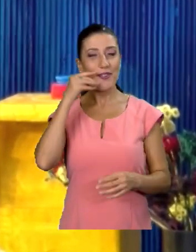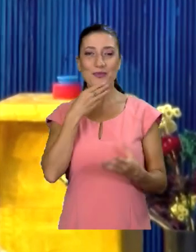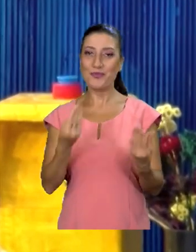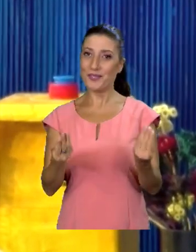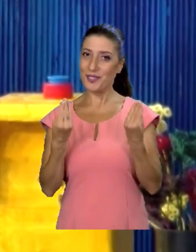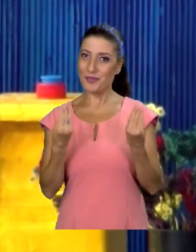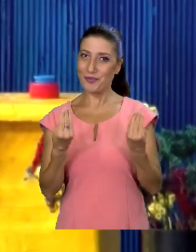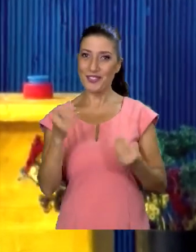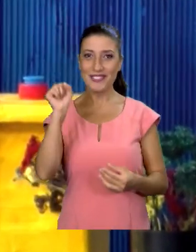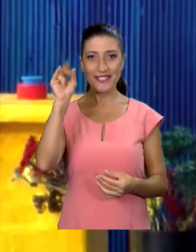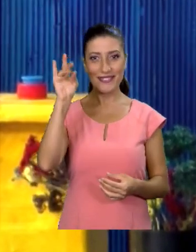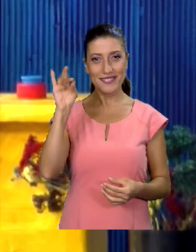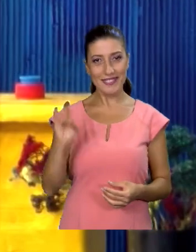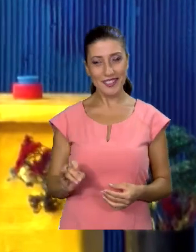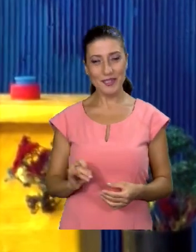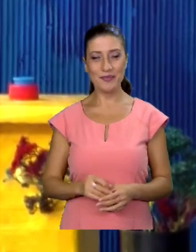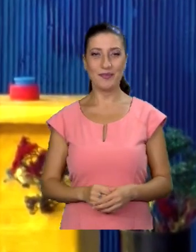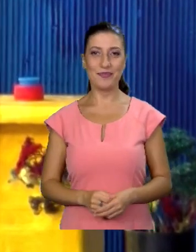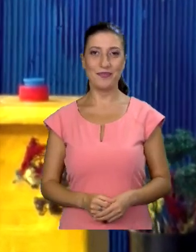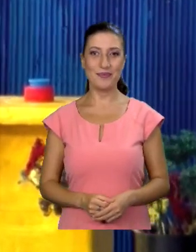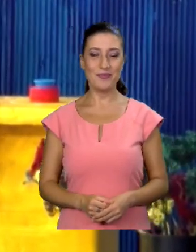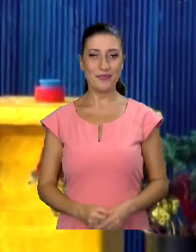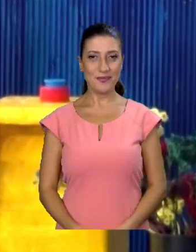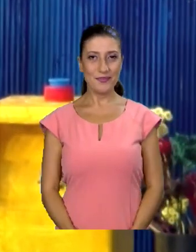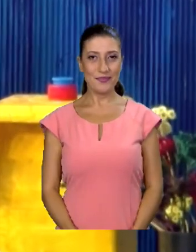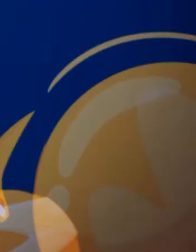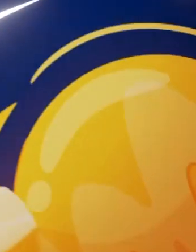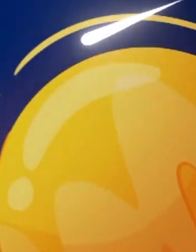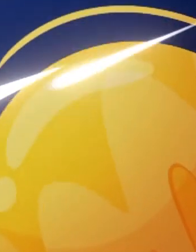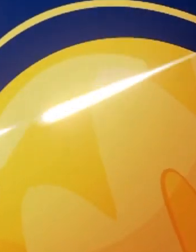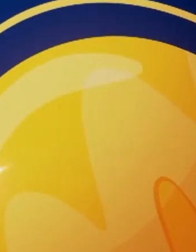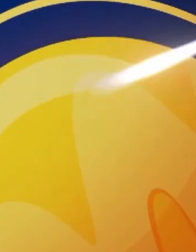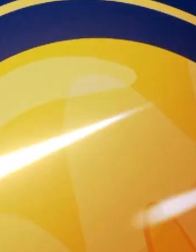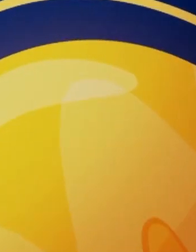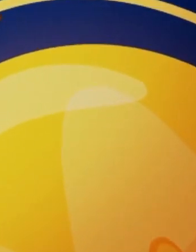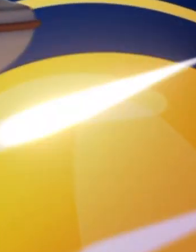մեզ ռոպատար այ բուբենի հերթական տանը չէ իհարկե հոպլա